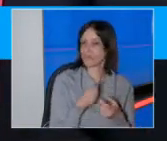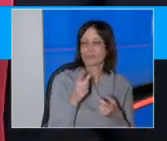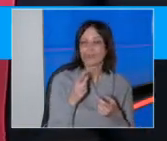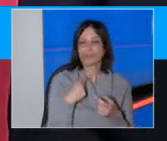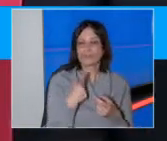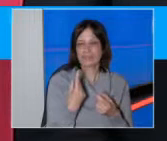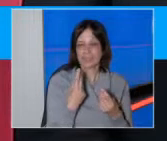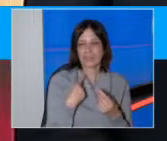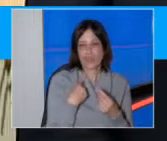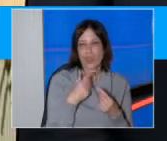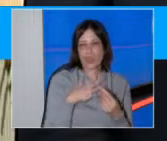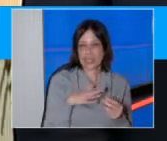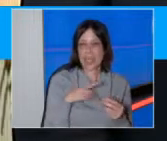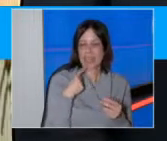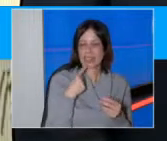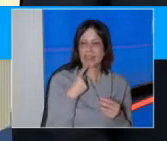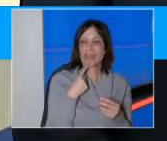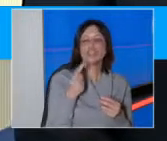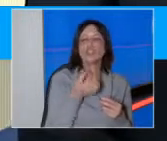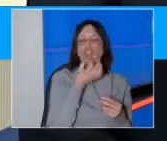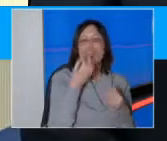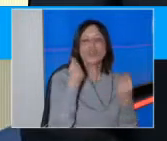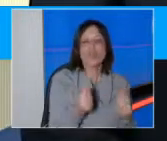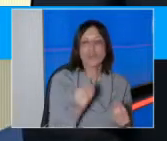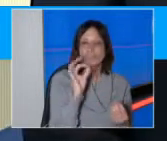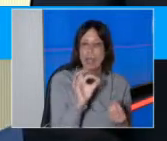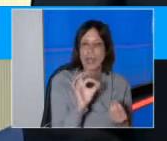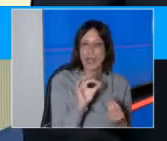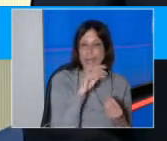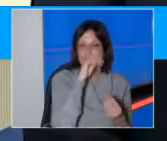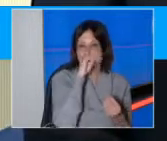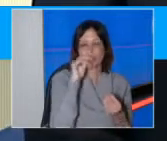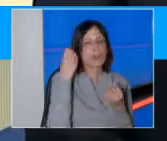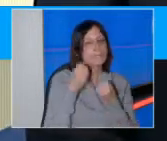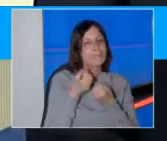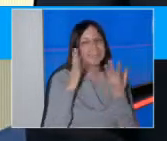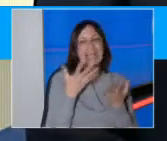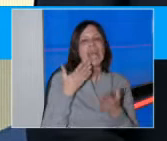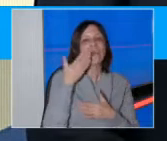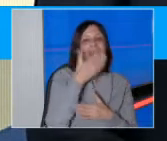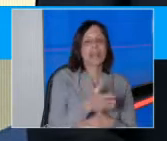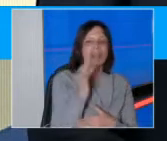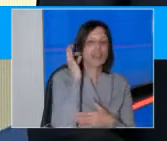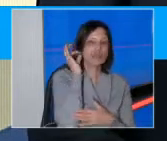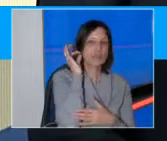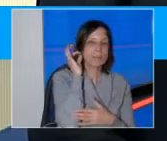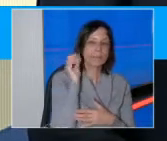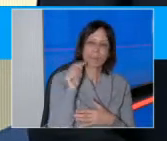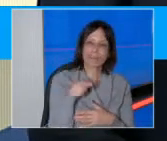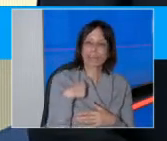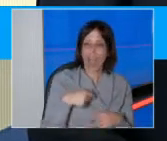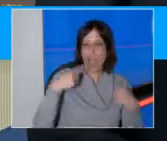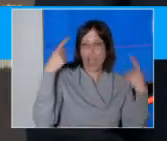אני שנייה רגע רוצה, ואז עכשיו באמת השאלה הטובה שלך זה מעבר למסר, איך אנחנו מגיעים לנשים האלה, ואנחנו